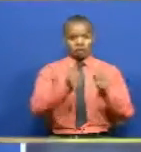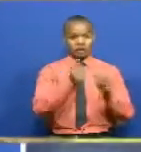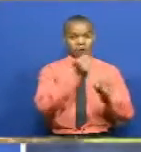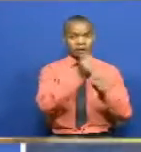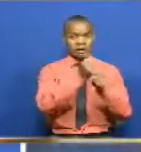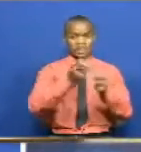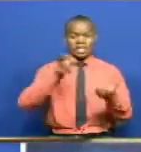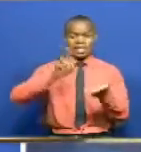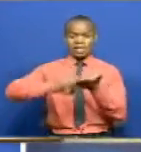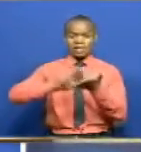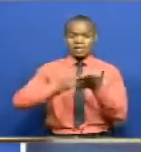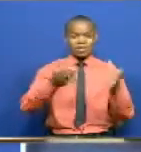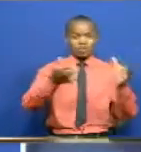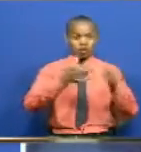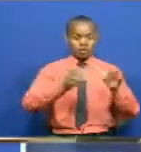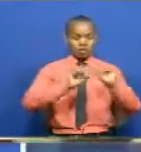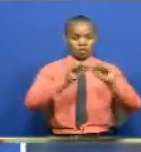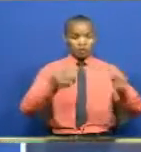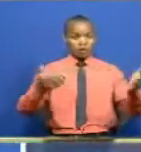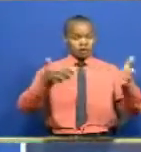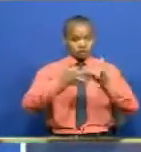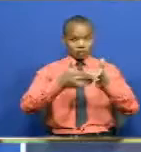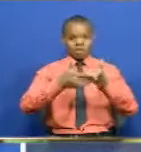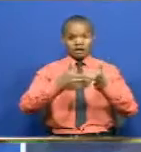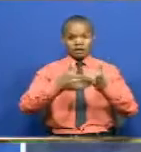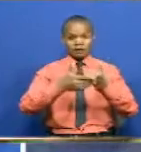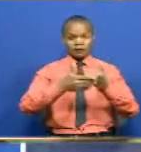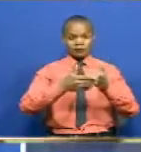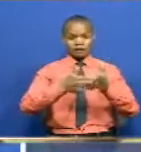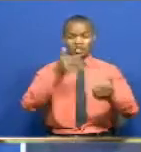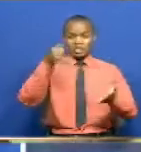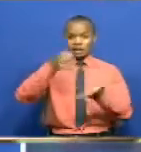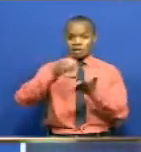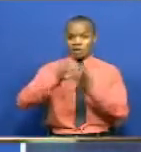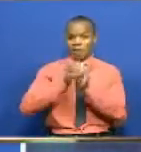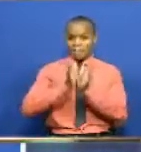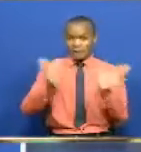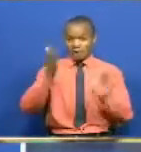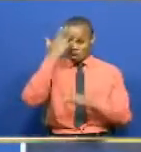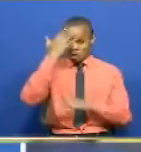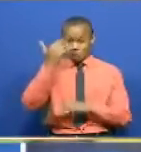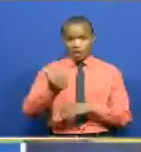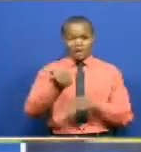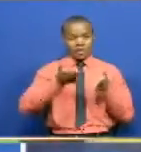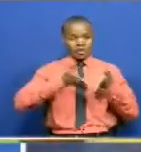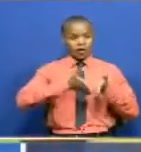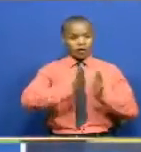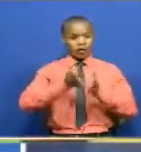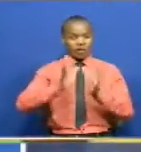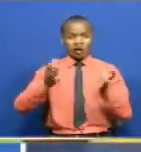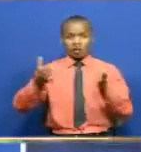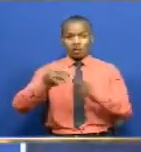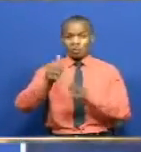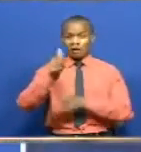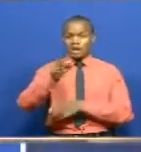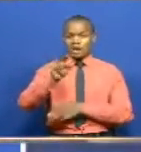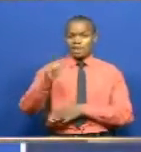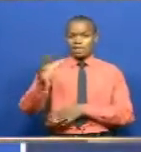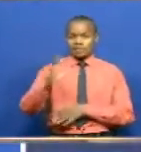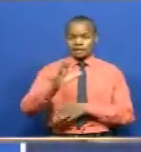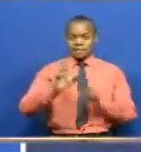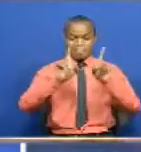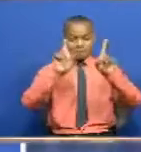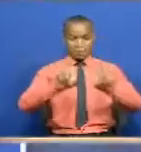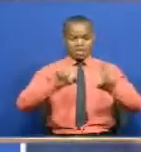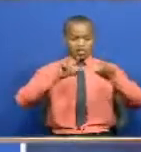vyama kusita kuchapisha mapendekezo hayo kwa msingi kwamba muundo wa baraza kuu la chama hicho unafaa kuzingatiwa